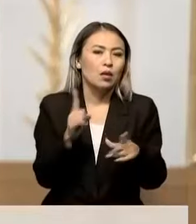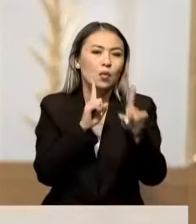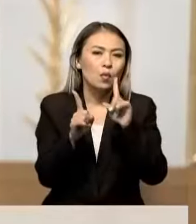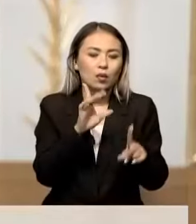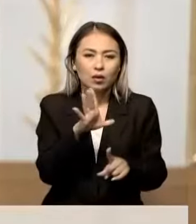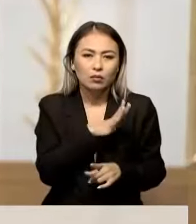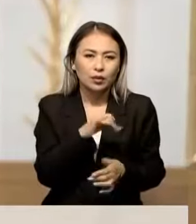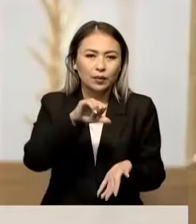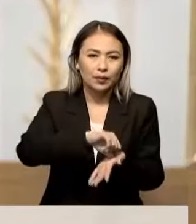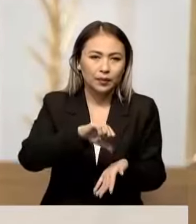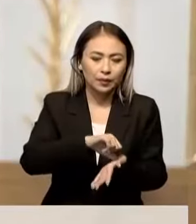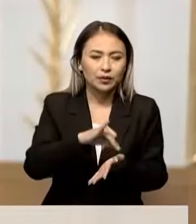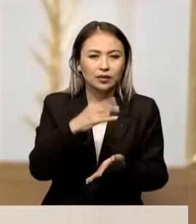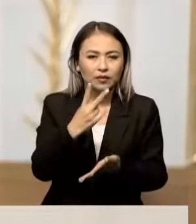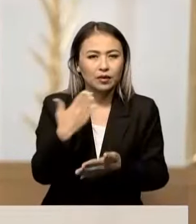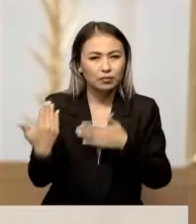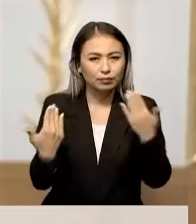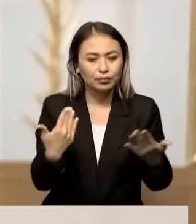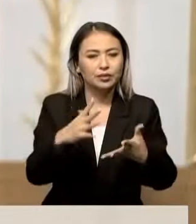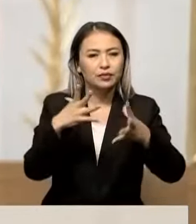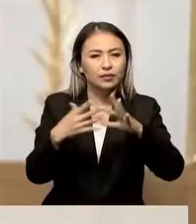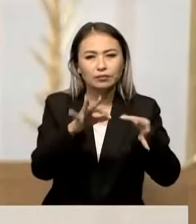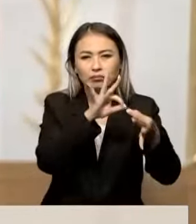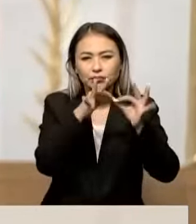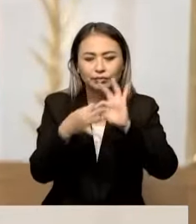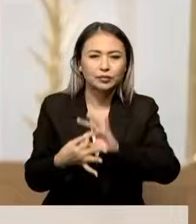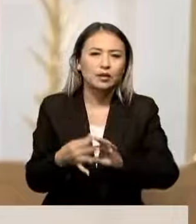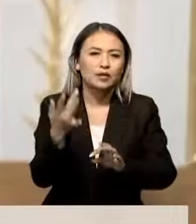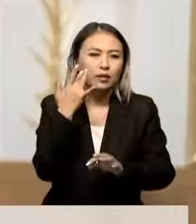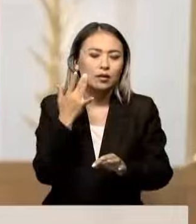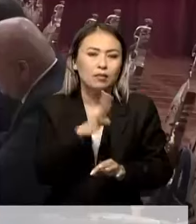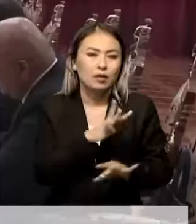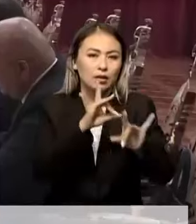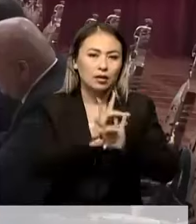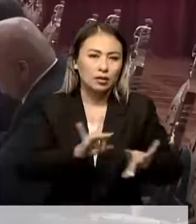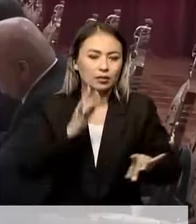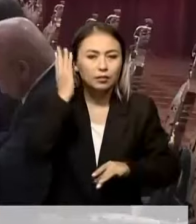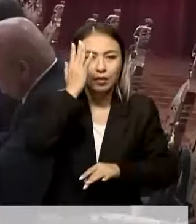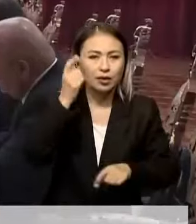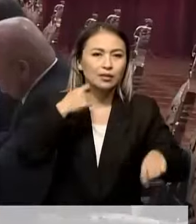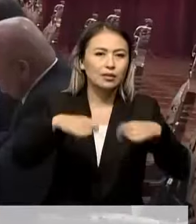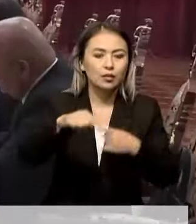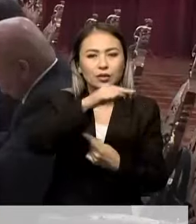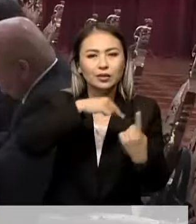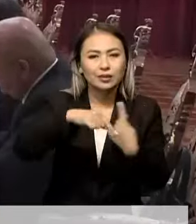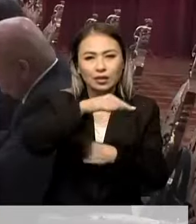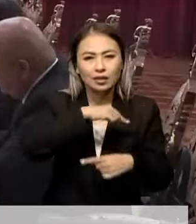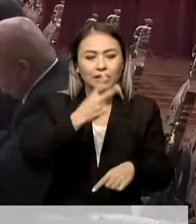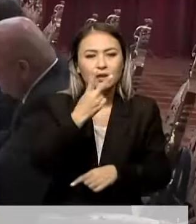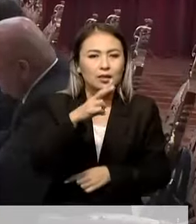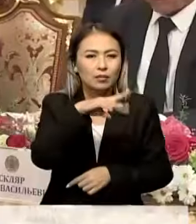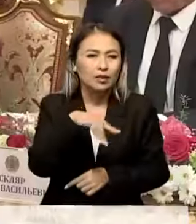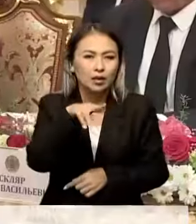өтті. Жиынға қатысушылар екі жақты ықпалдастық тетіктерін егжей-тегжейлі талқылады. Мақсатымыз өзара сауда-саттық көлемін 2